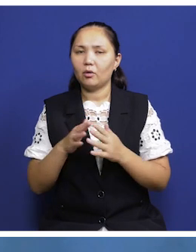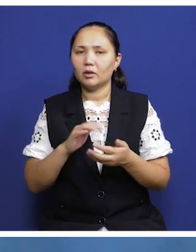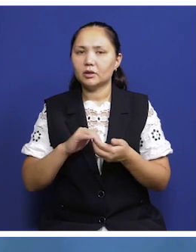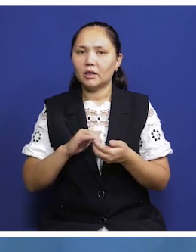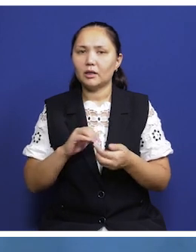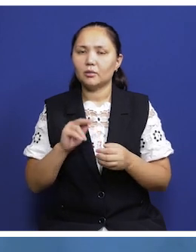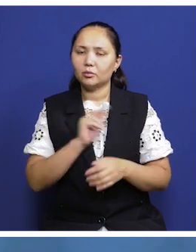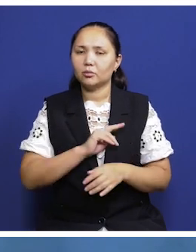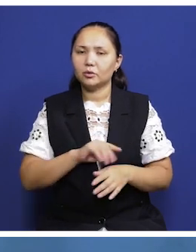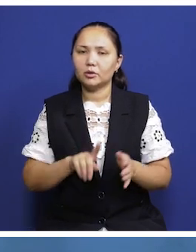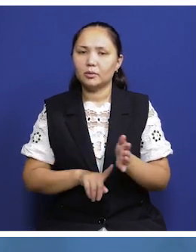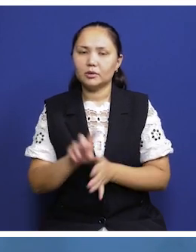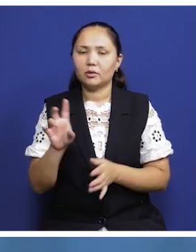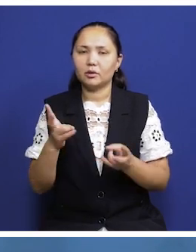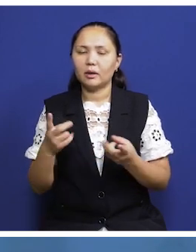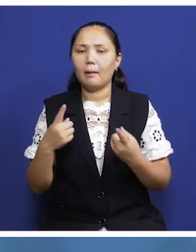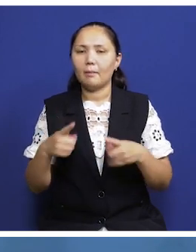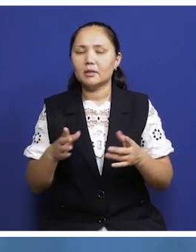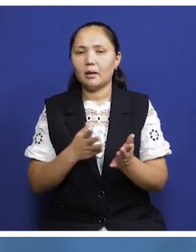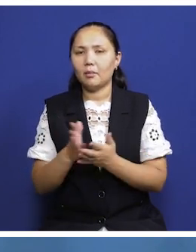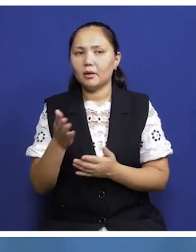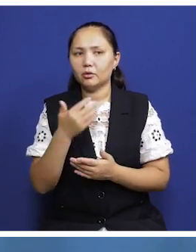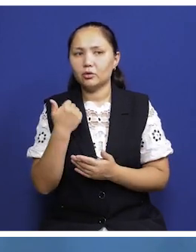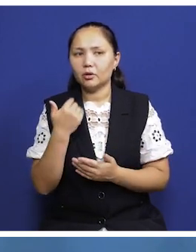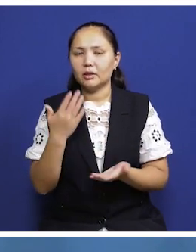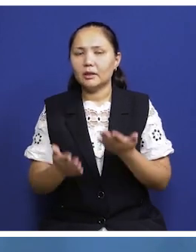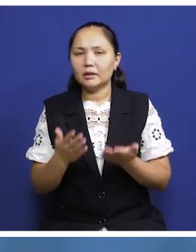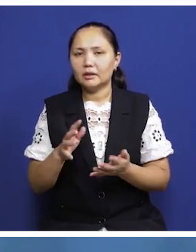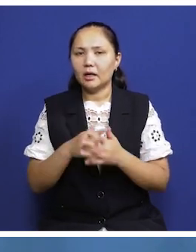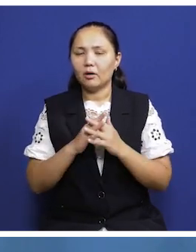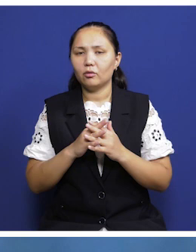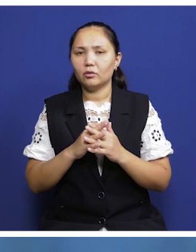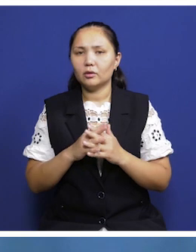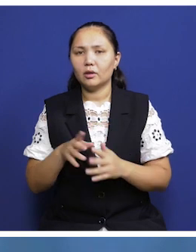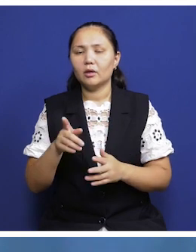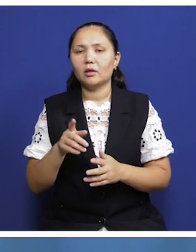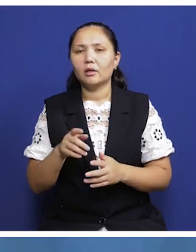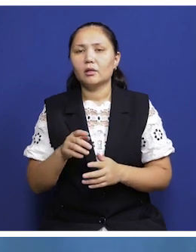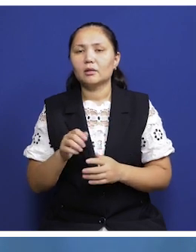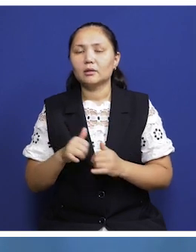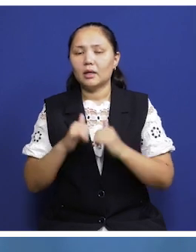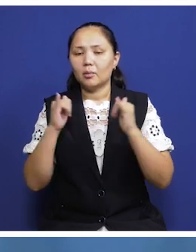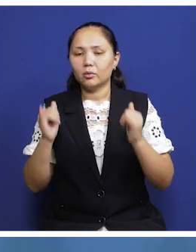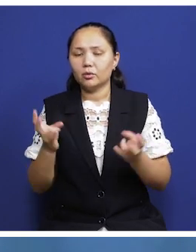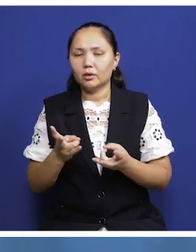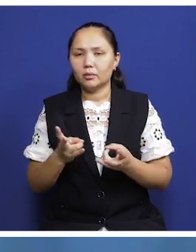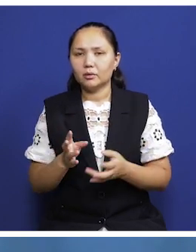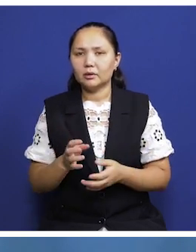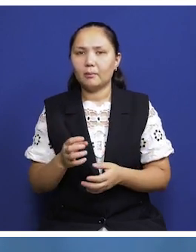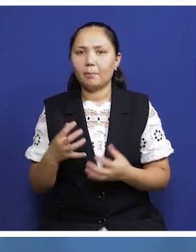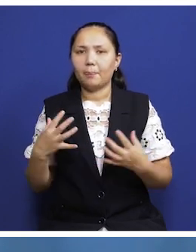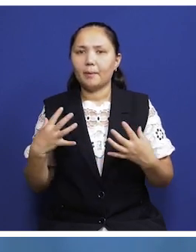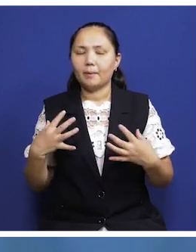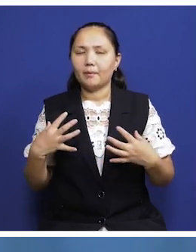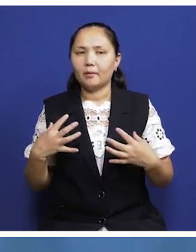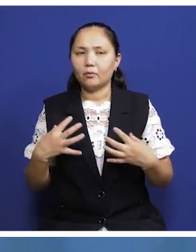істету керек. Басқа жол жоқ, егер де біз ауылды көтеріп дамытамыз десек. Аз қамтылған азаматтарға атаулы